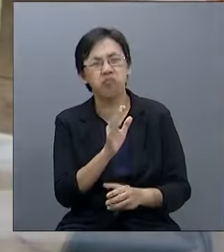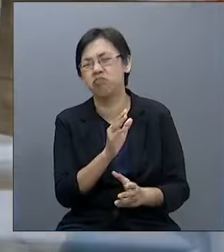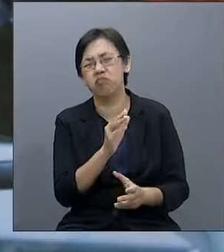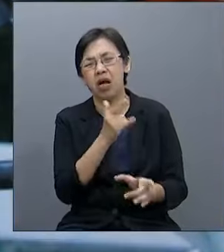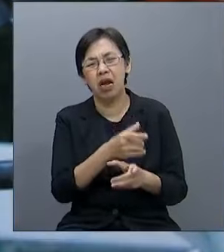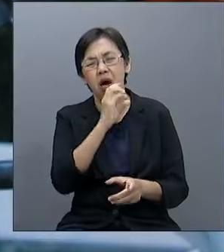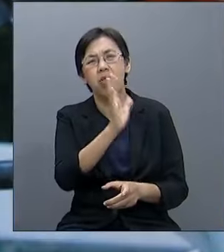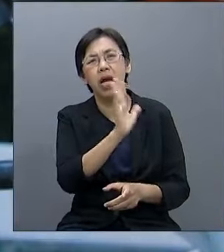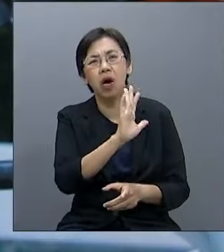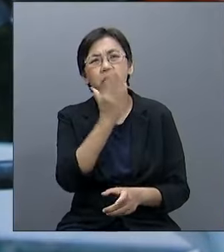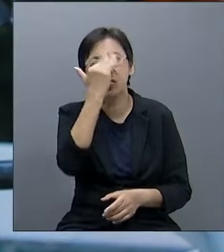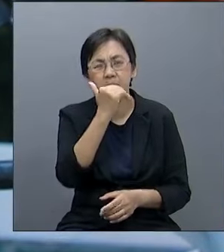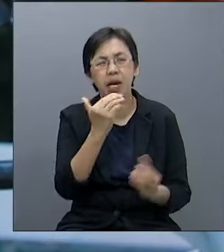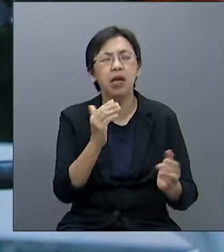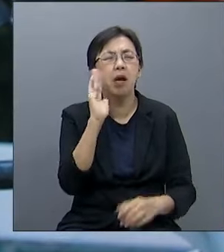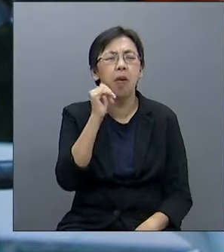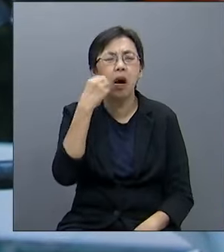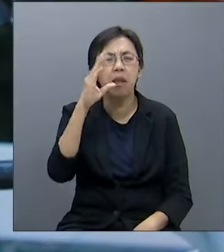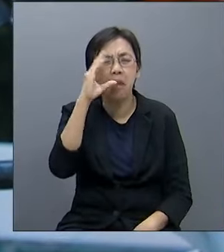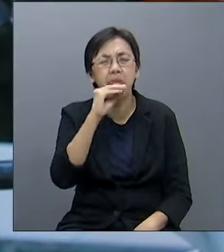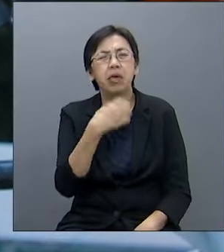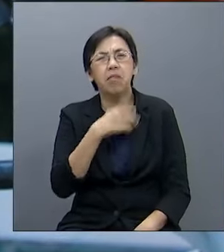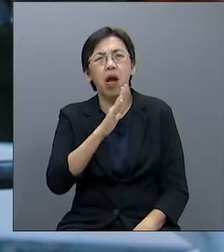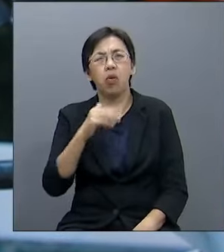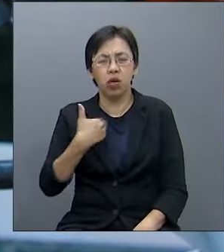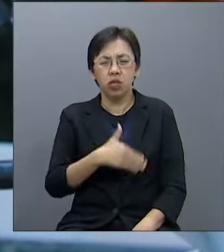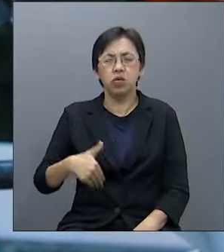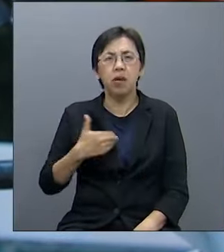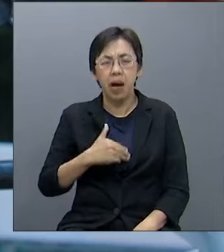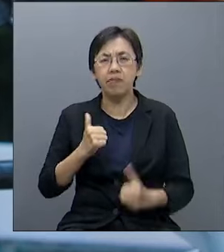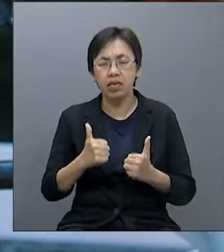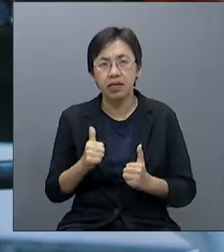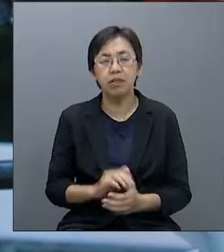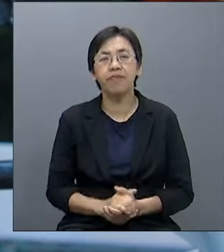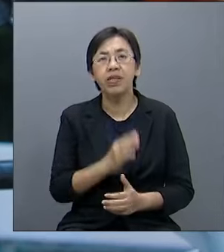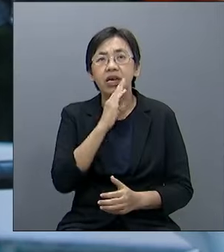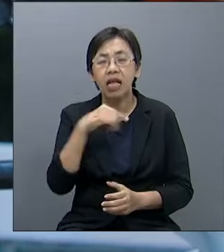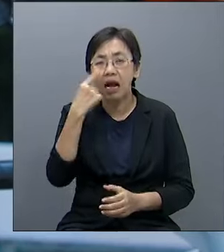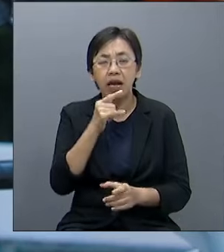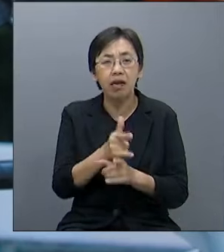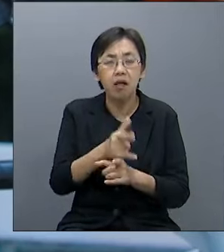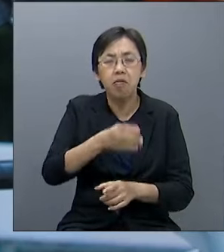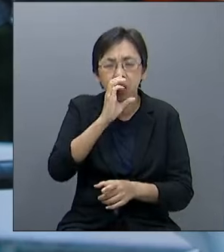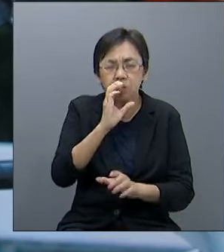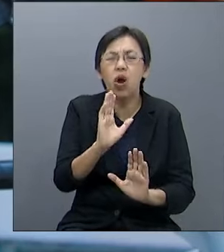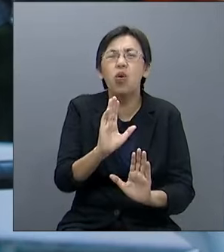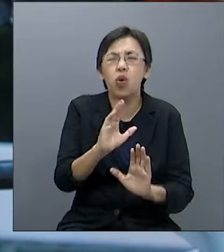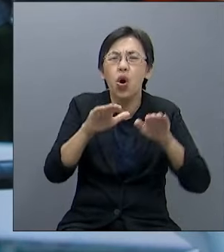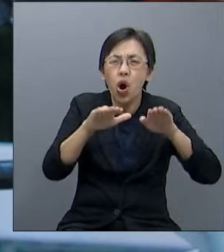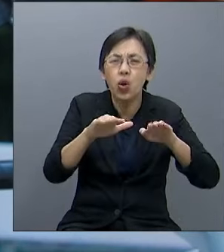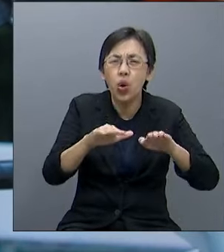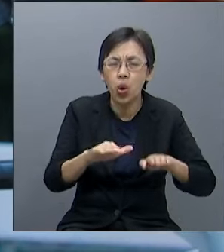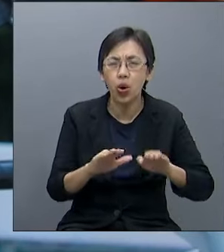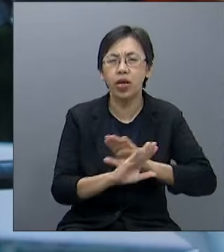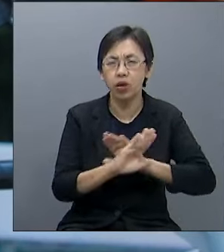มาก็ดึกอะไรเงี้ยครับสุขภาพร่างกายนี่ยิ่งดีใหญ่ครับสำหรับคนที่ยังดื่มอยู่นะครับก็ให้ลดละเลิกได้